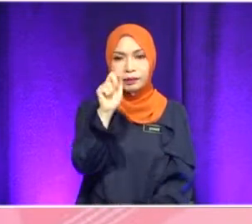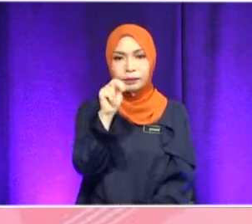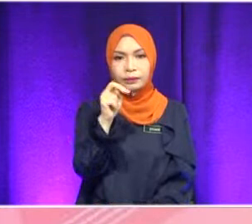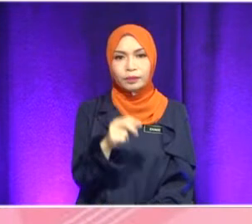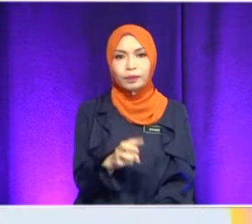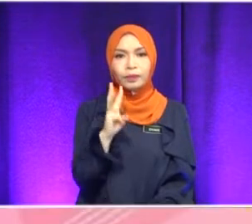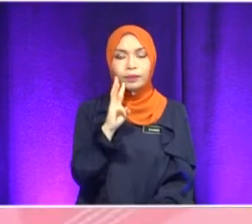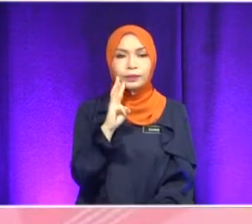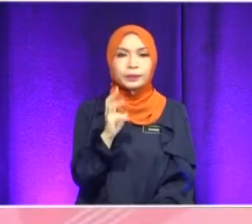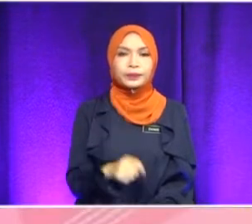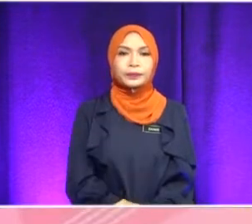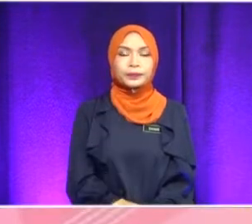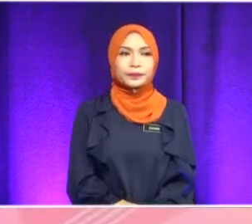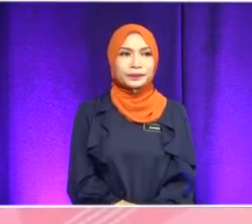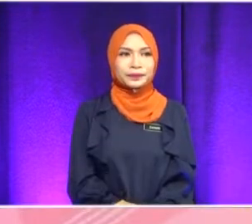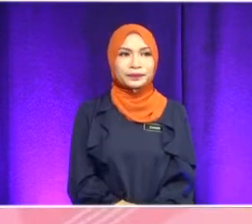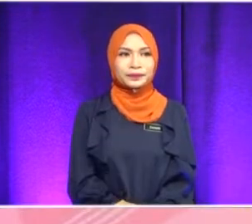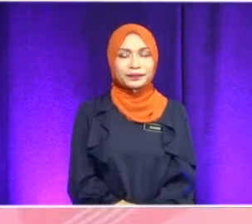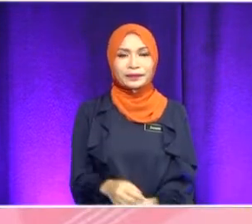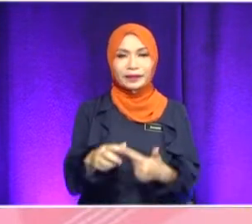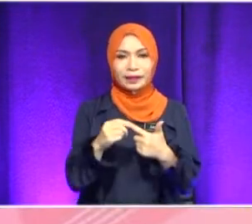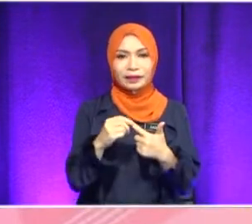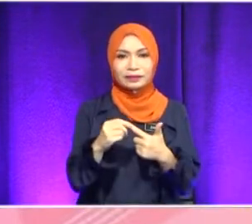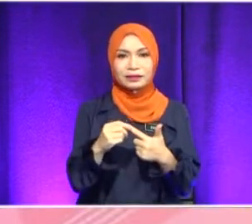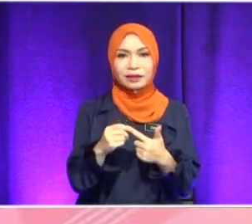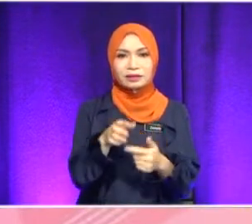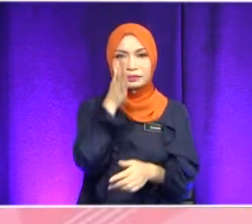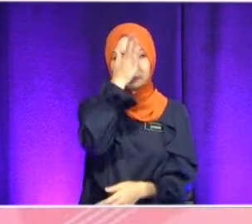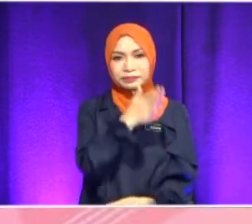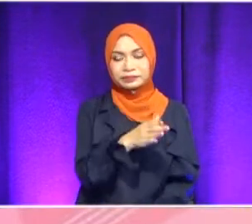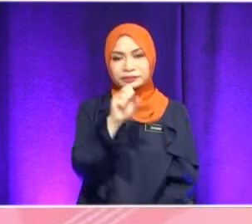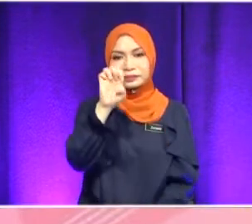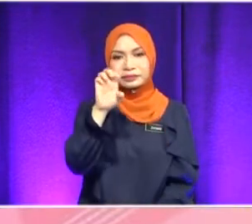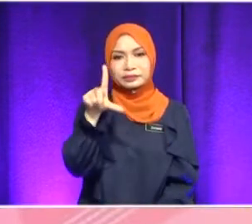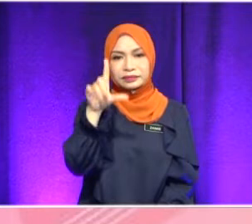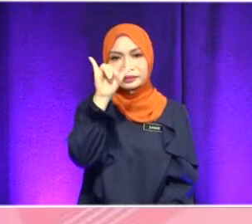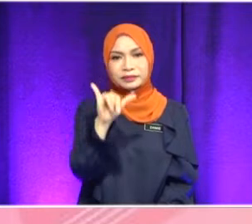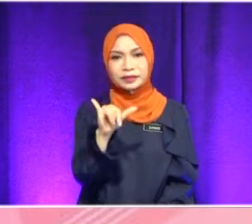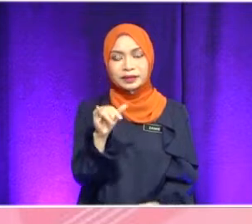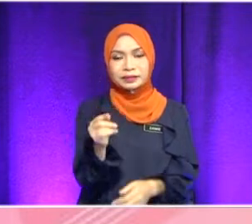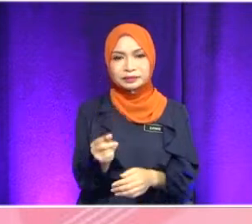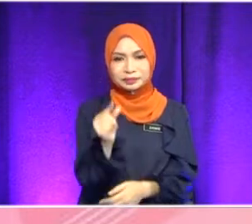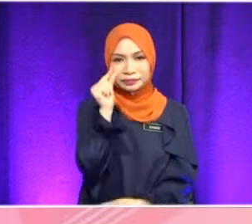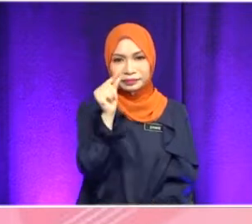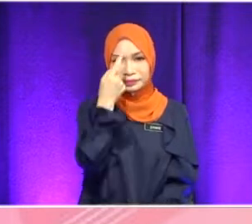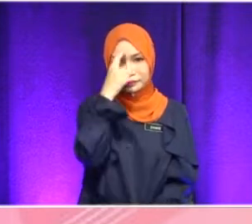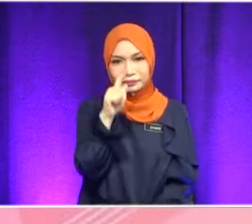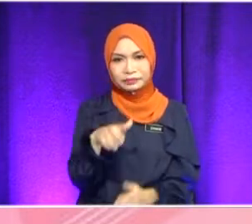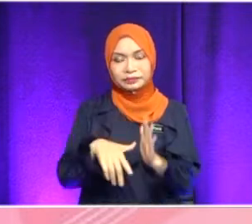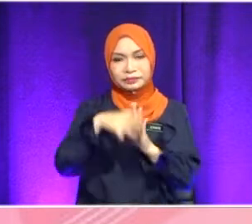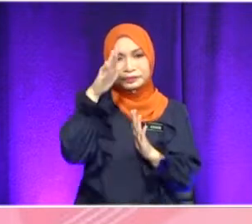adaptasi yang kedua ada kasih yang kedua adalah dinding sel yang nipis sedinding sel yang nipis ini untuk meningkatkan kadar